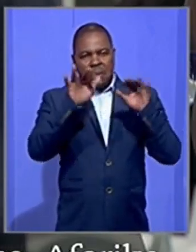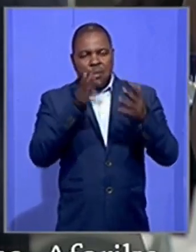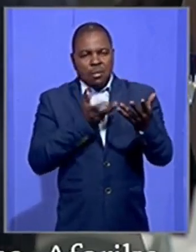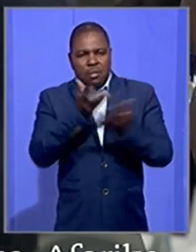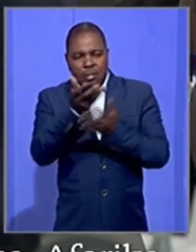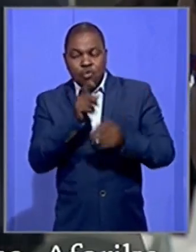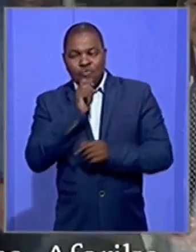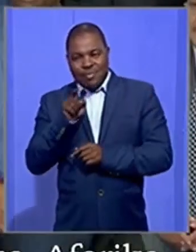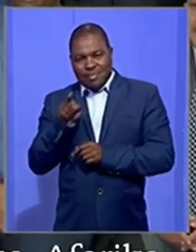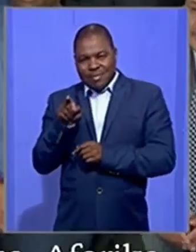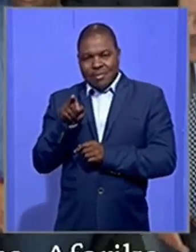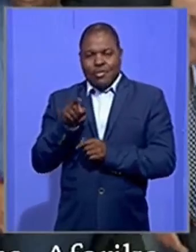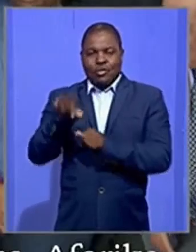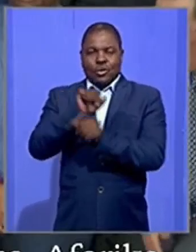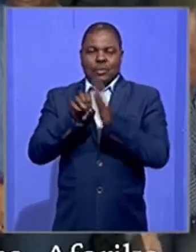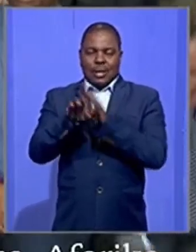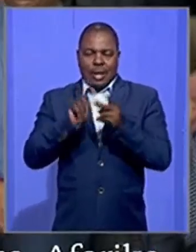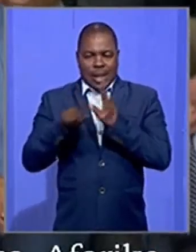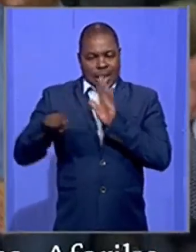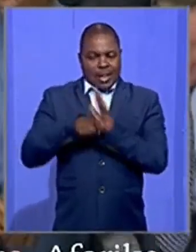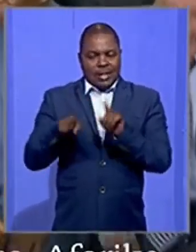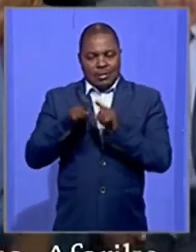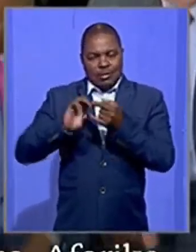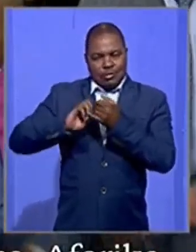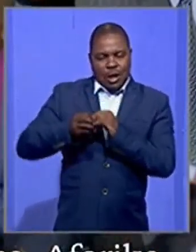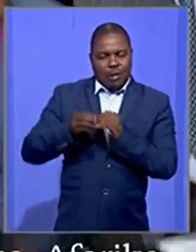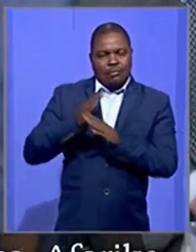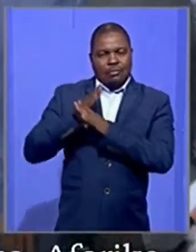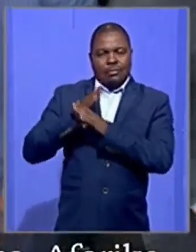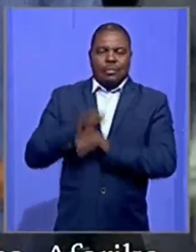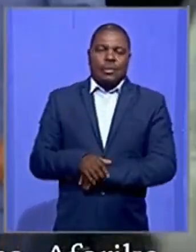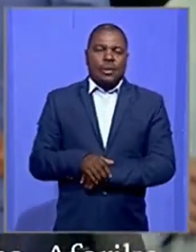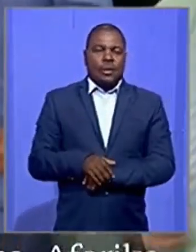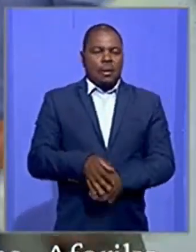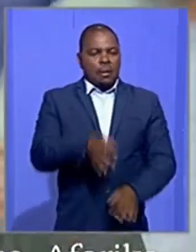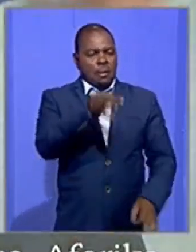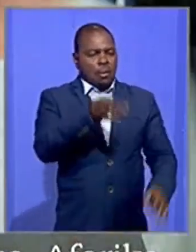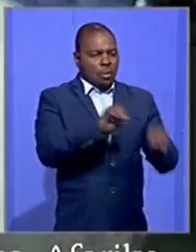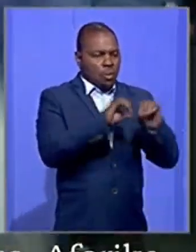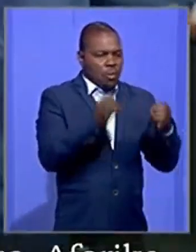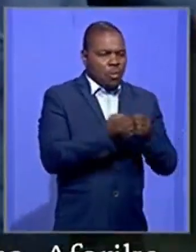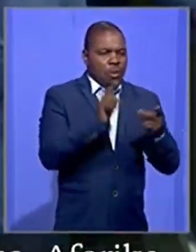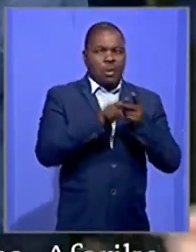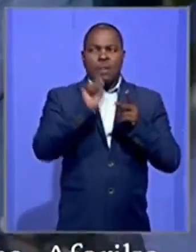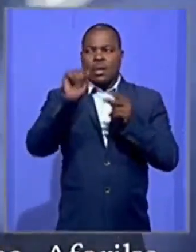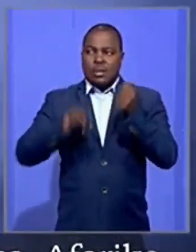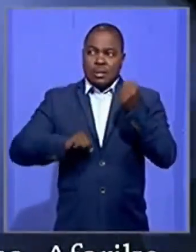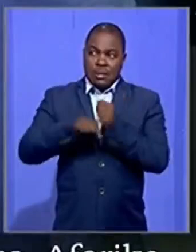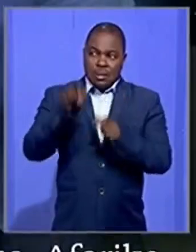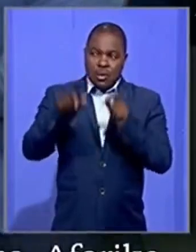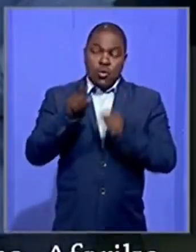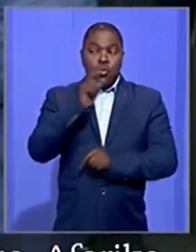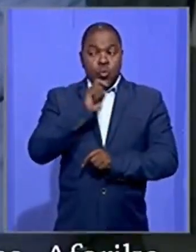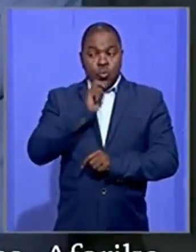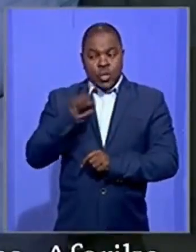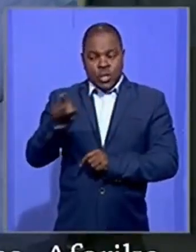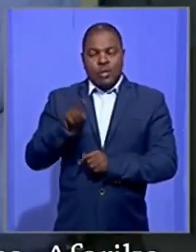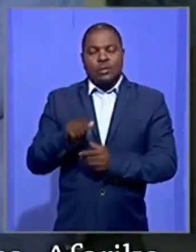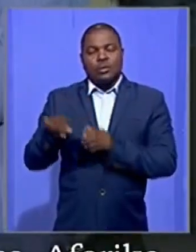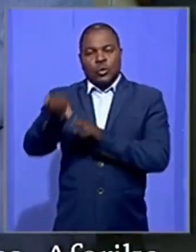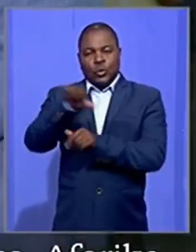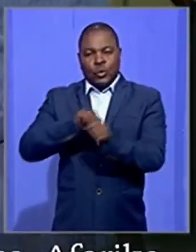with the negative effect. Khabagare makoko a dipolotiki le baemanokeng ba kopile gore ba dirise mafaratlhatlha ka kelotlhoko ka paka